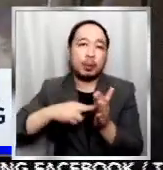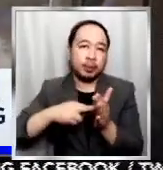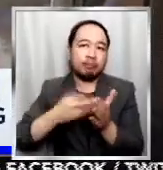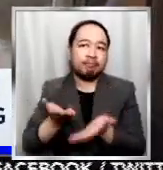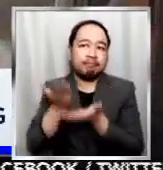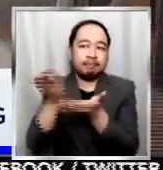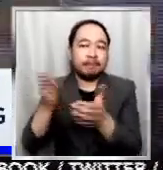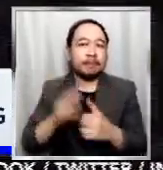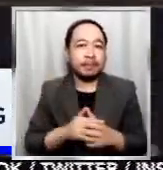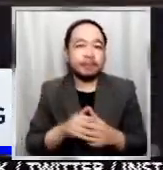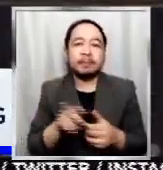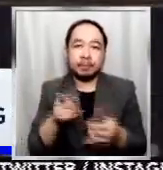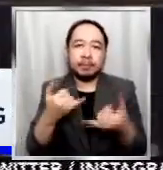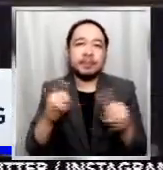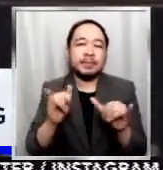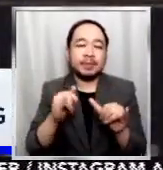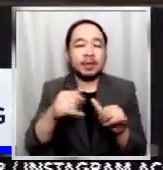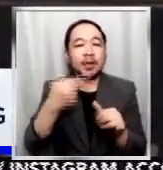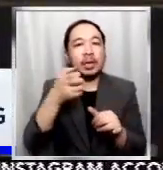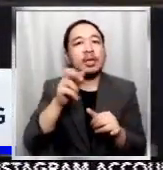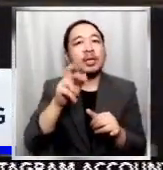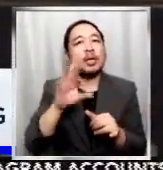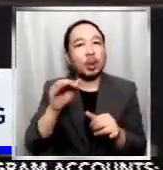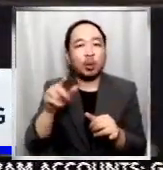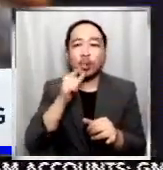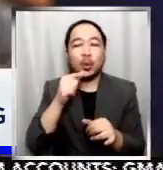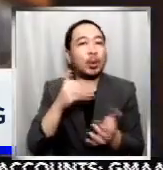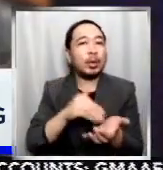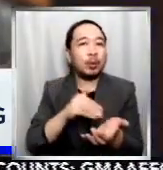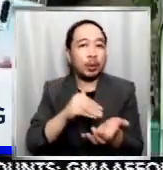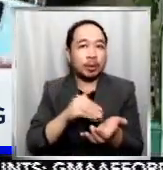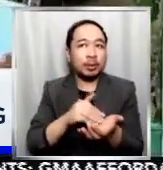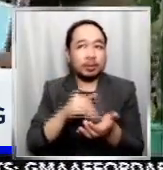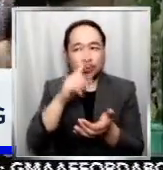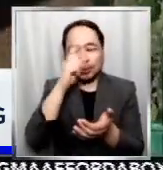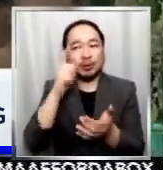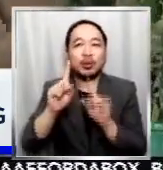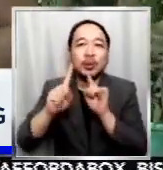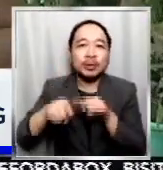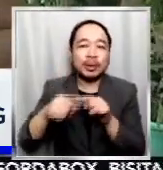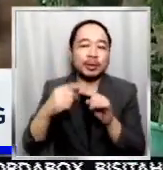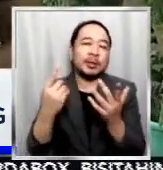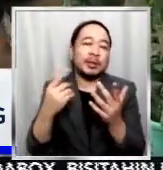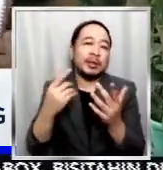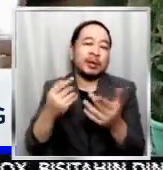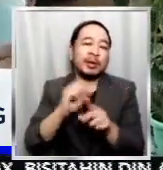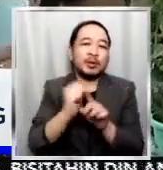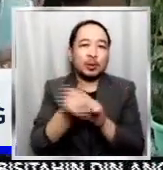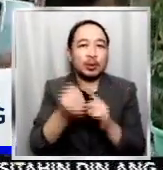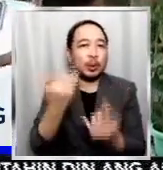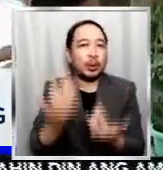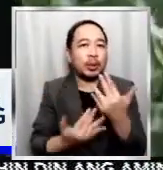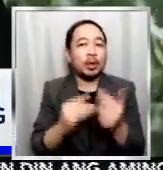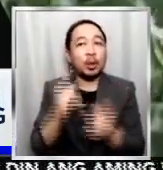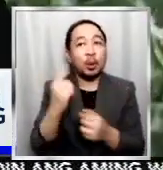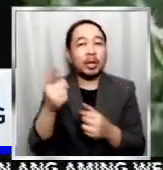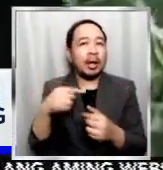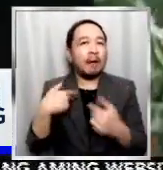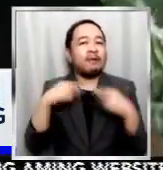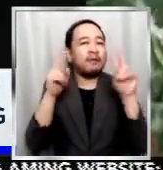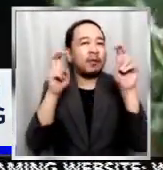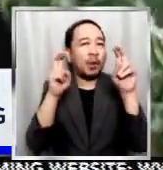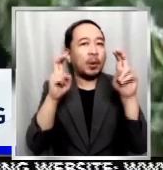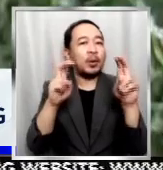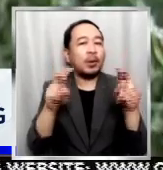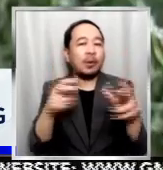bayani ang mga health workers na tumugon sa hamong dala ng sunog. Isa ang tinaguriang wonder nurse ng PGH na si